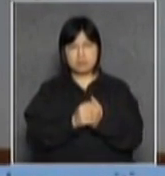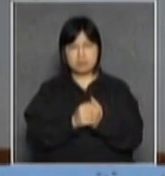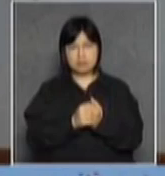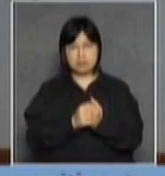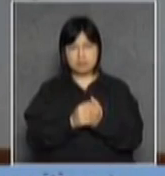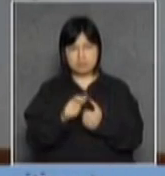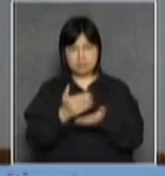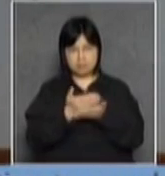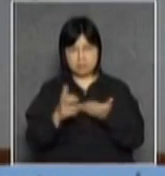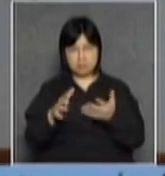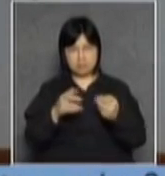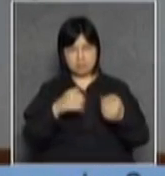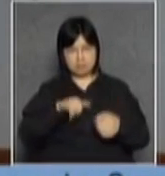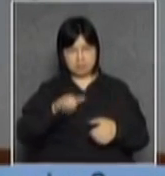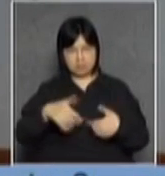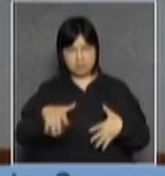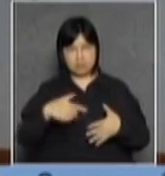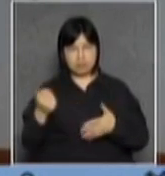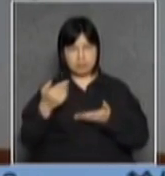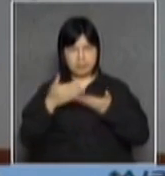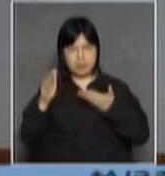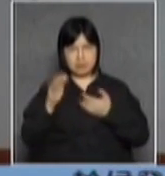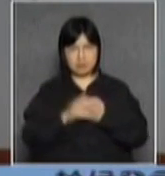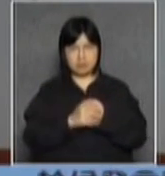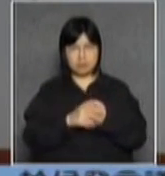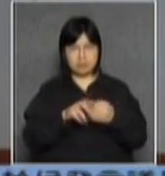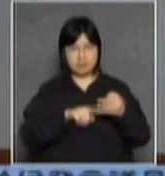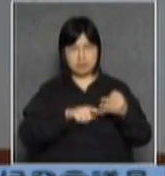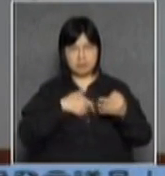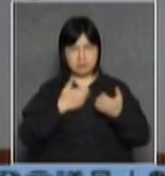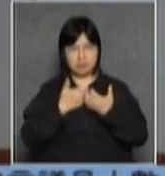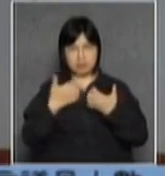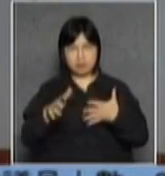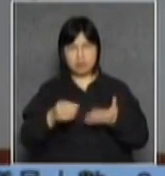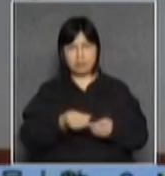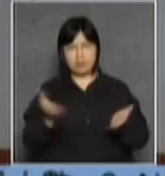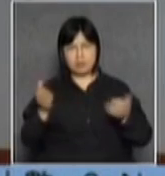派咗一次6000蚊，佢又派啦。曾俊華就咁，估錯咗就派。